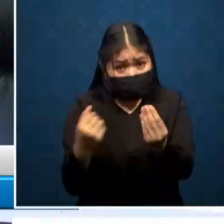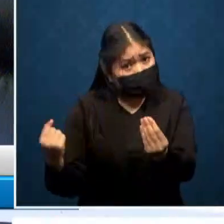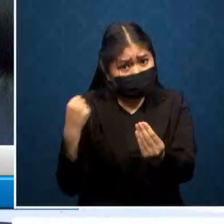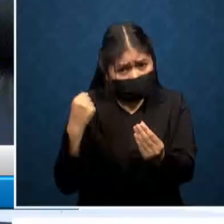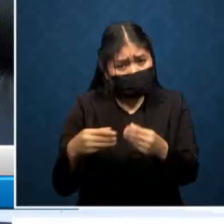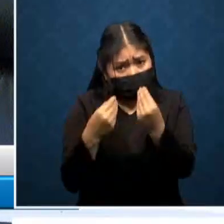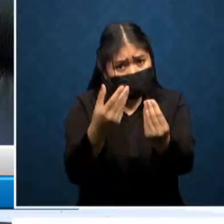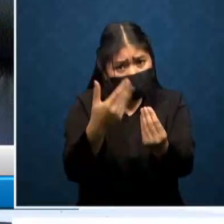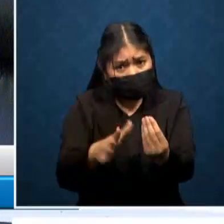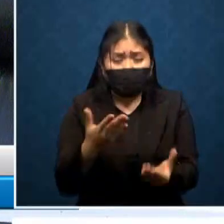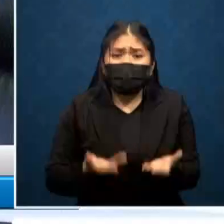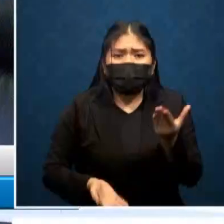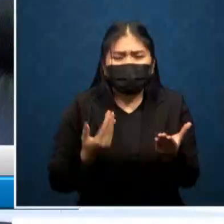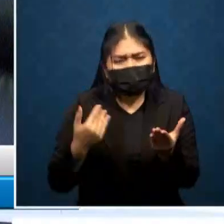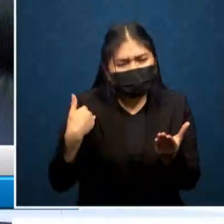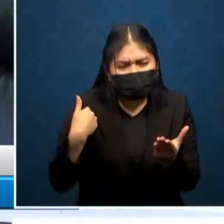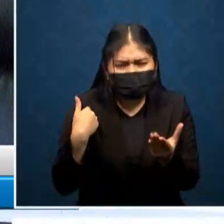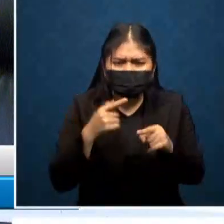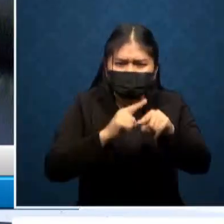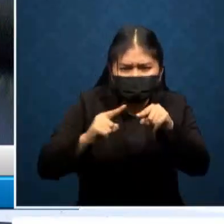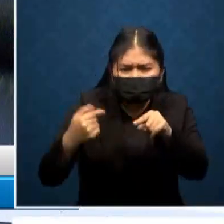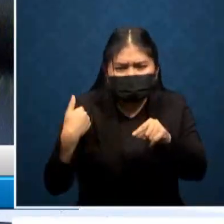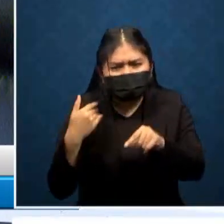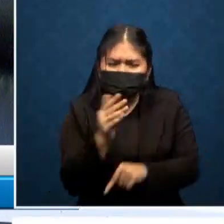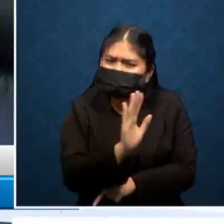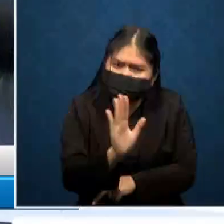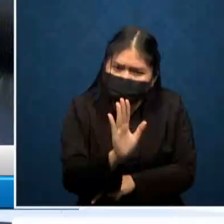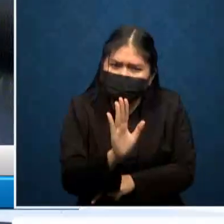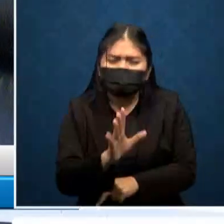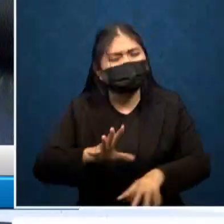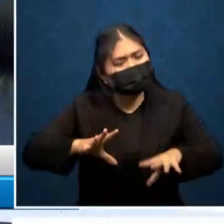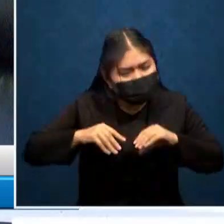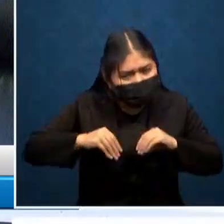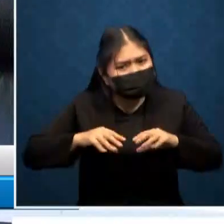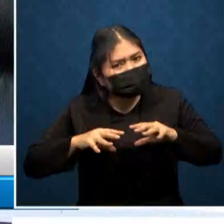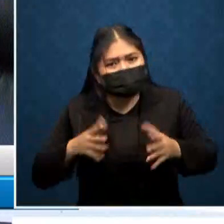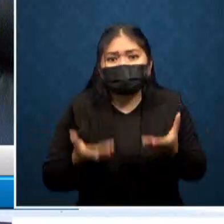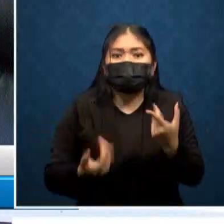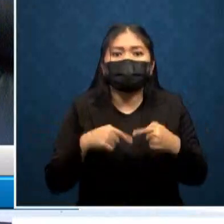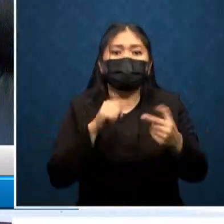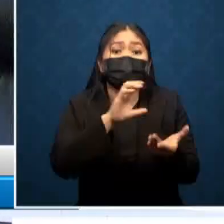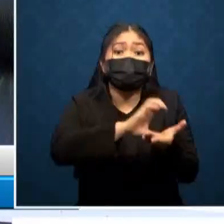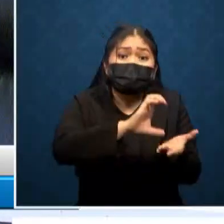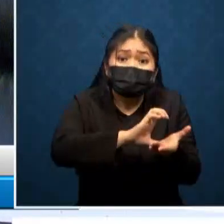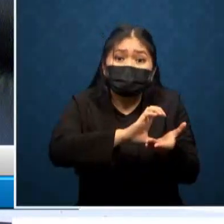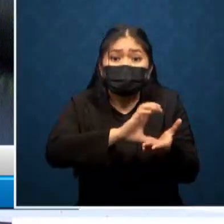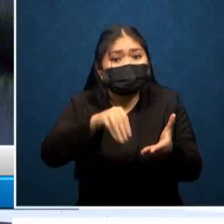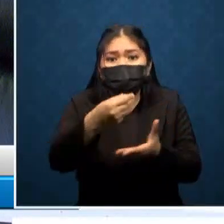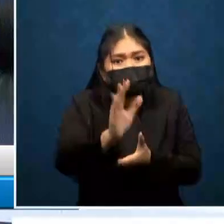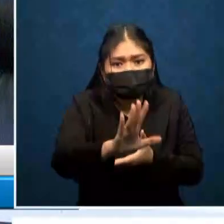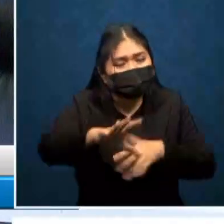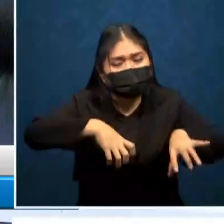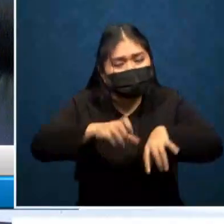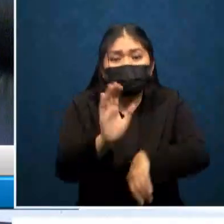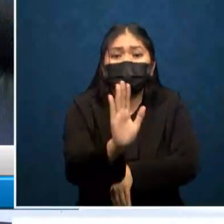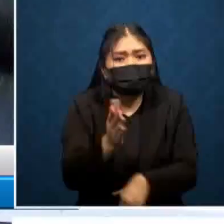กเว้นกระทรวงอาจจะยกเว้นหลายเรื่องที่เขาเห็นด้วยที่จะไม่ให้บริหารเช่นเรื่องของการเงินนี้เป็นต้นนะครับน